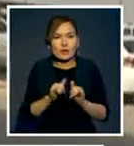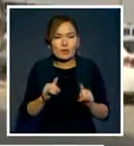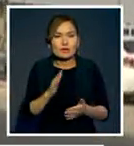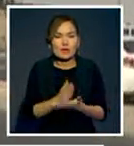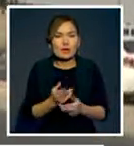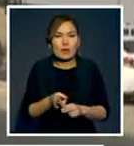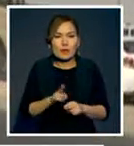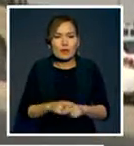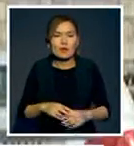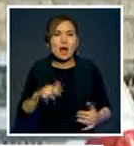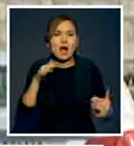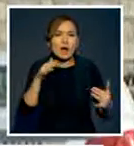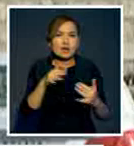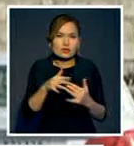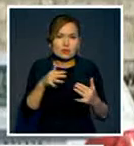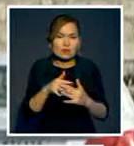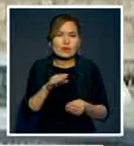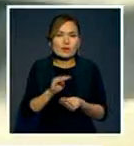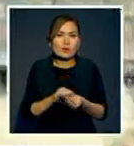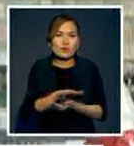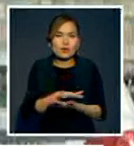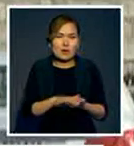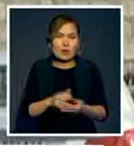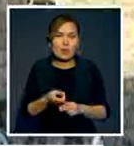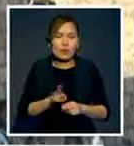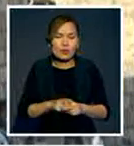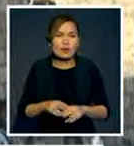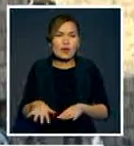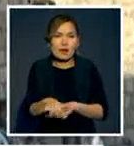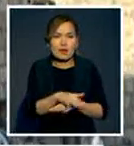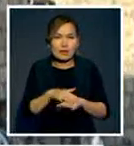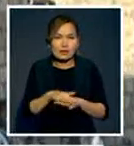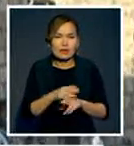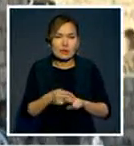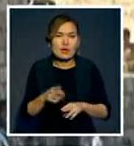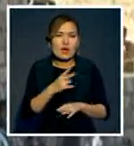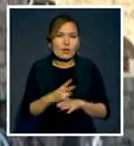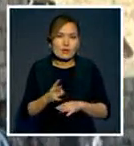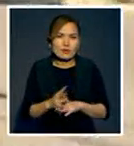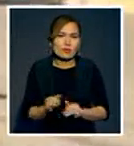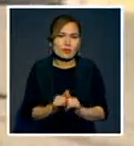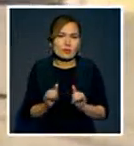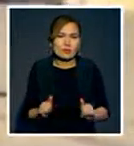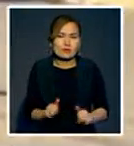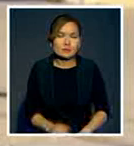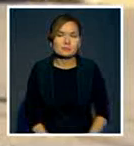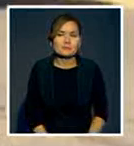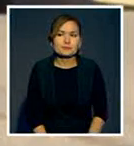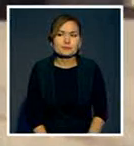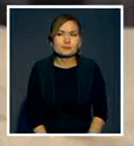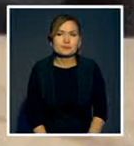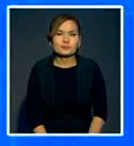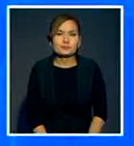күрдтер Киркукты соғысыз бергеннен кейін сол саудада Ирактың позициясы күштірек болып тұр. Арай Төлегенқызы, Қазақстан ұлттық